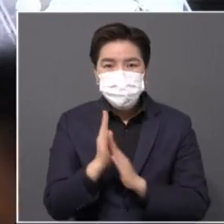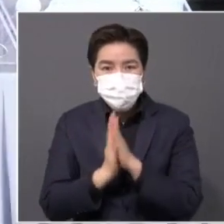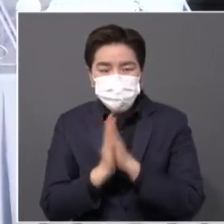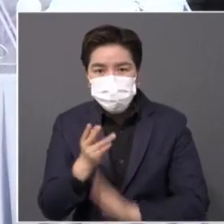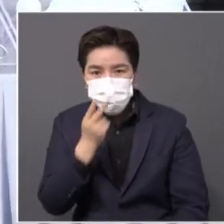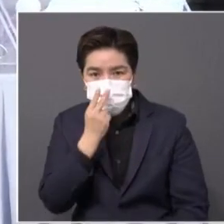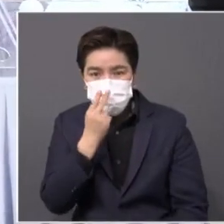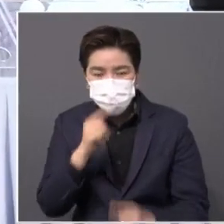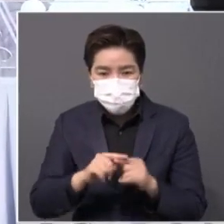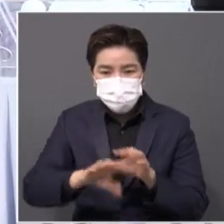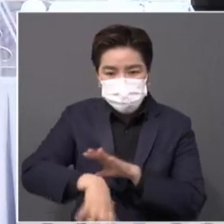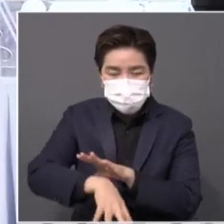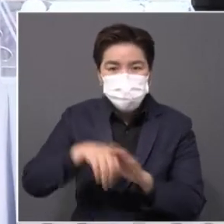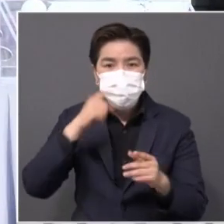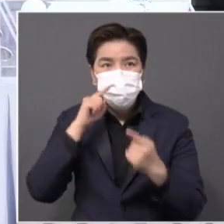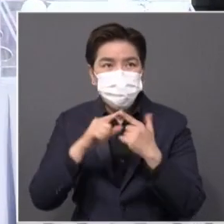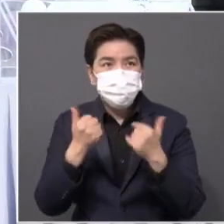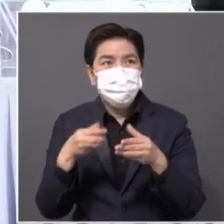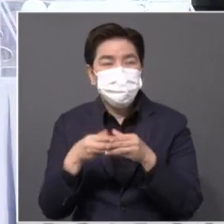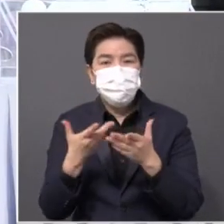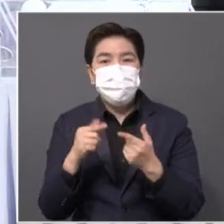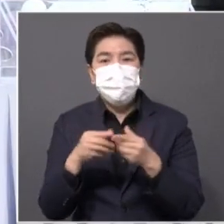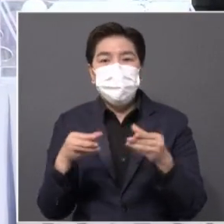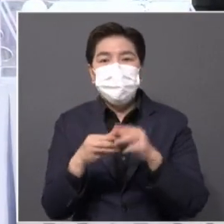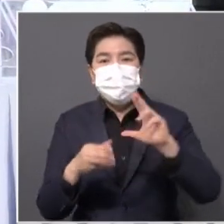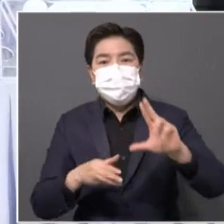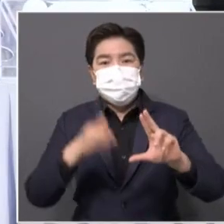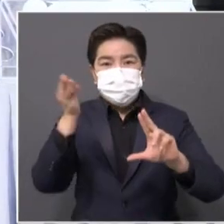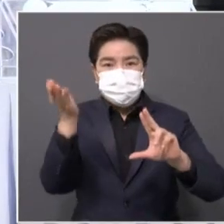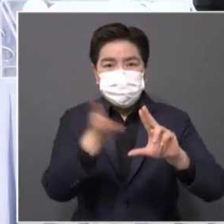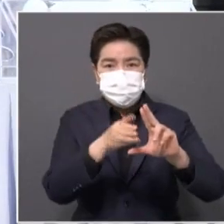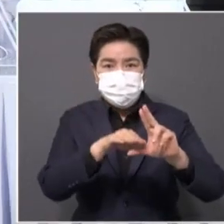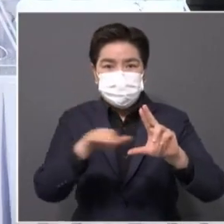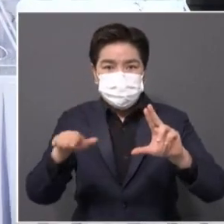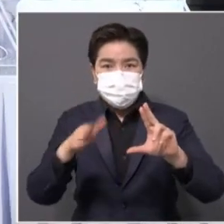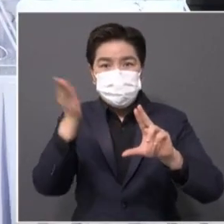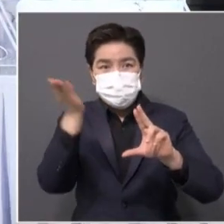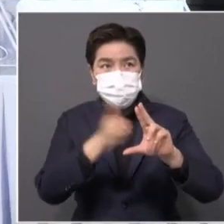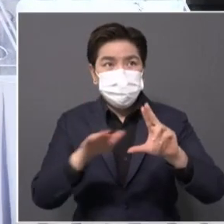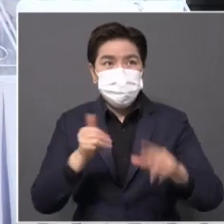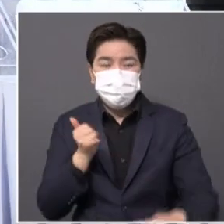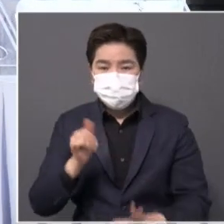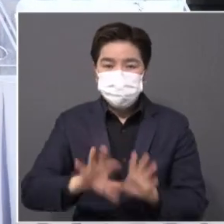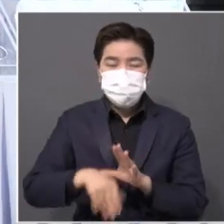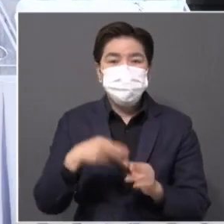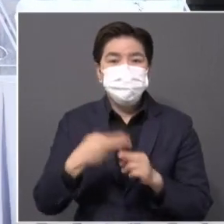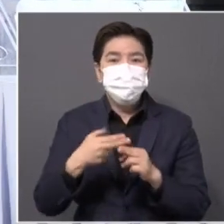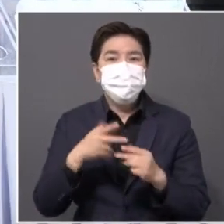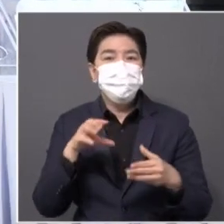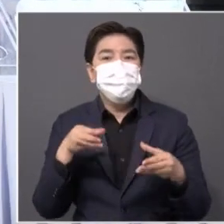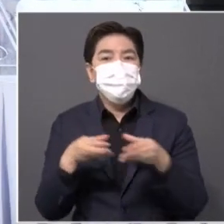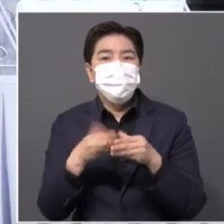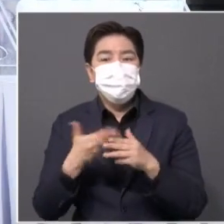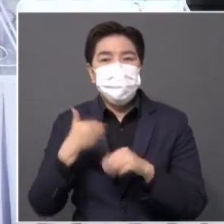ติดตามการถ่ายทอดสดอยู่การจับเบอร์นะฮะก็เป็นคิวของพรรคก้าวไกลพรรคก้าวไกลก็เดินทางมาโดยคุณพิธาน